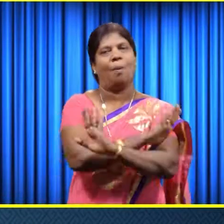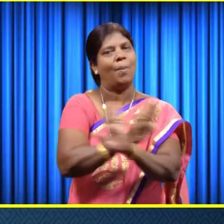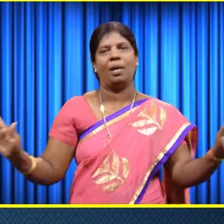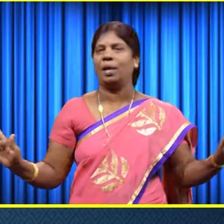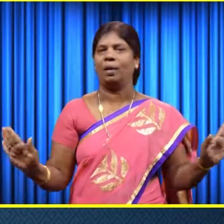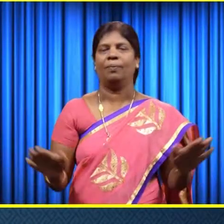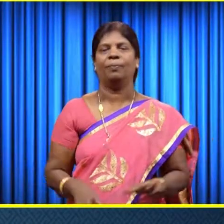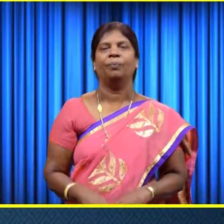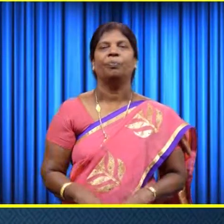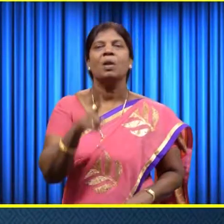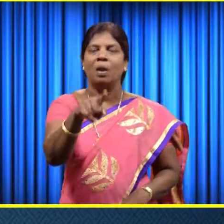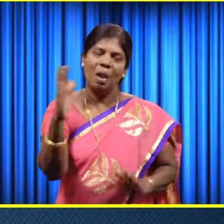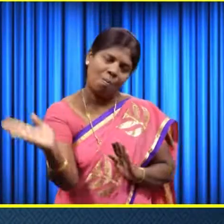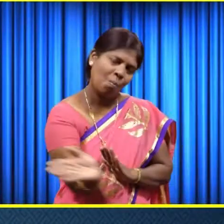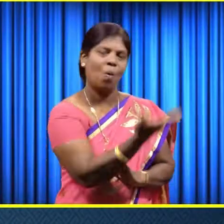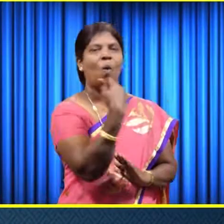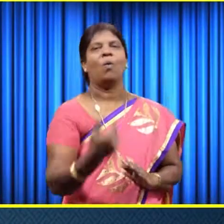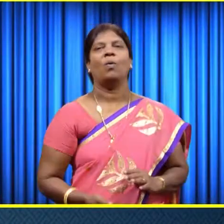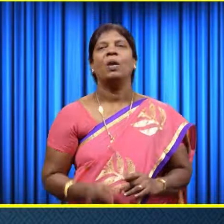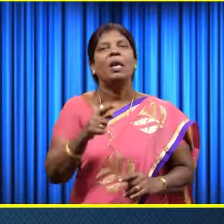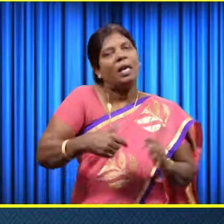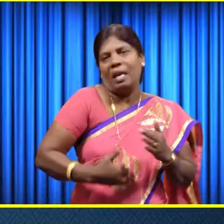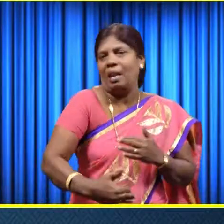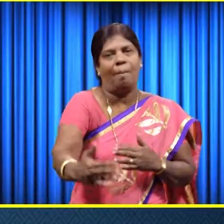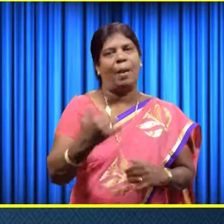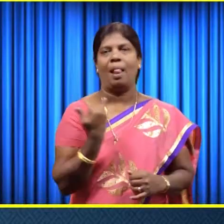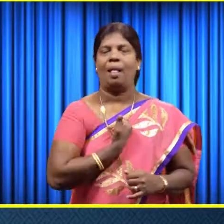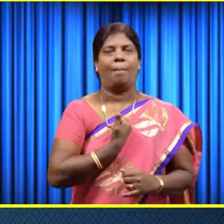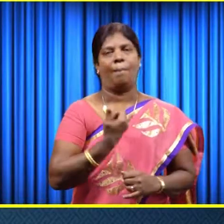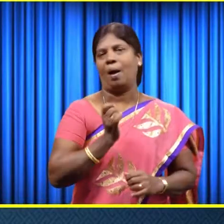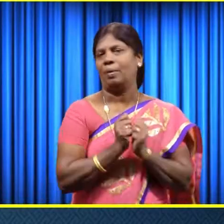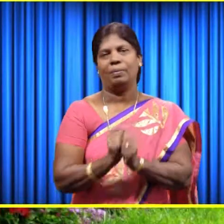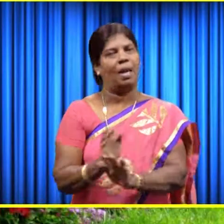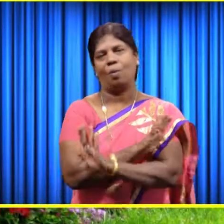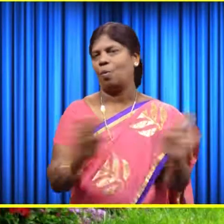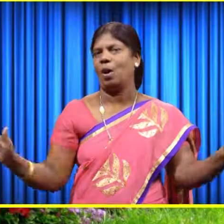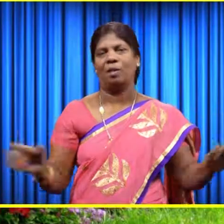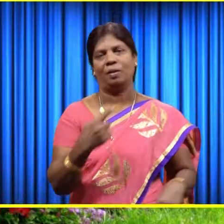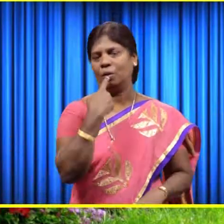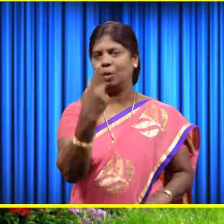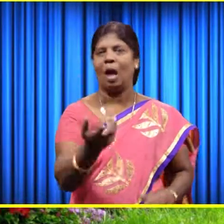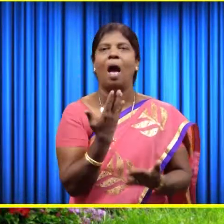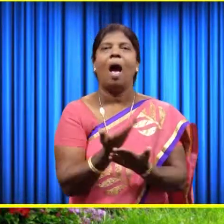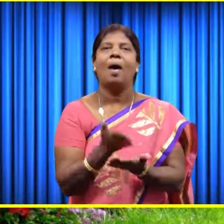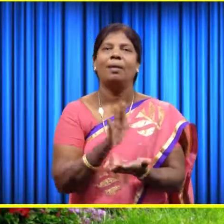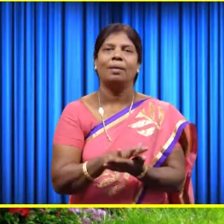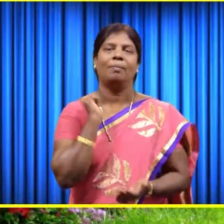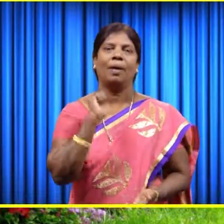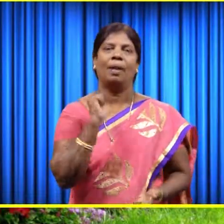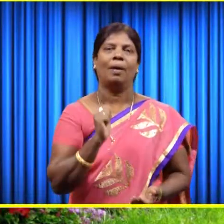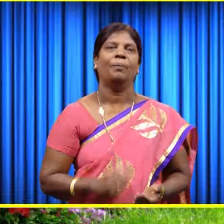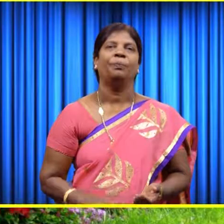ஆக்கினைக்குள்ளாக தீர்க்கிறதில்லை, நீ போ, இனி பாவம் செய்யாதே. அப்படியானால் அதனுடைய அர்த்தம்